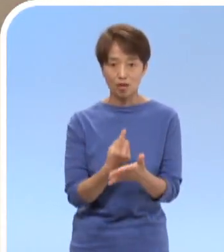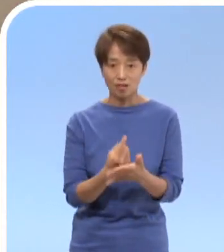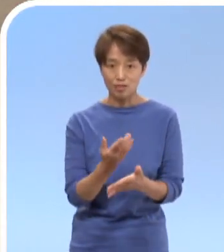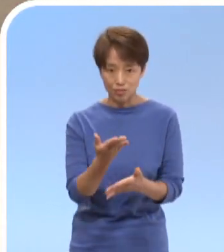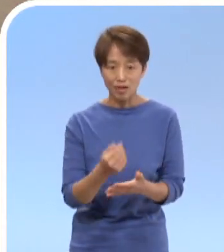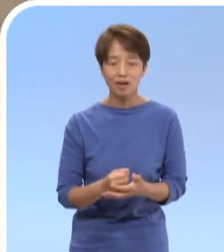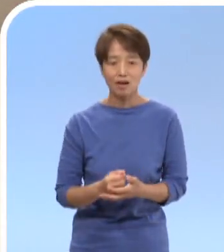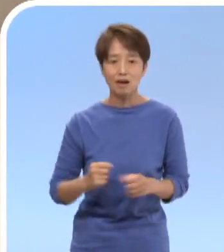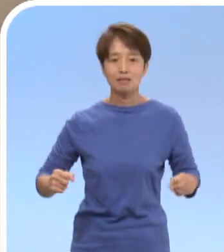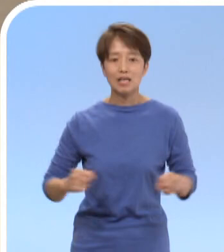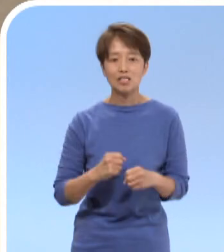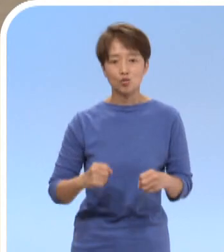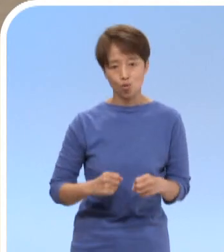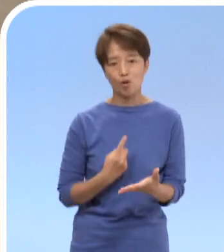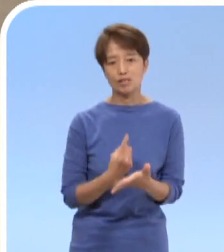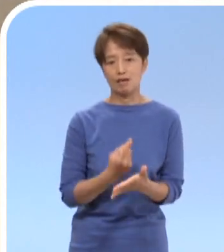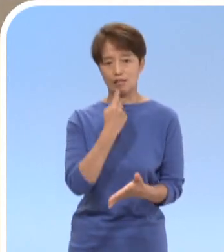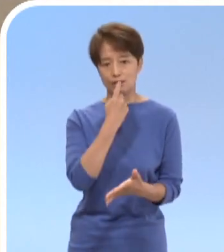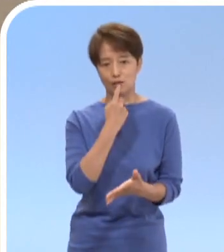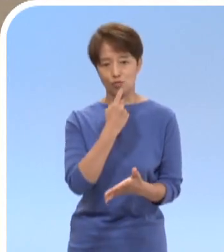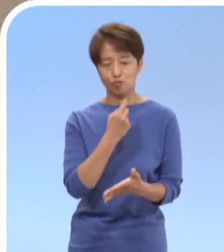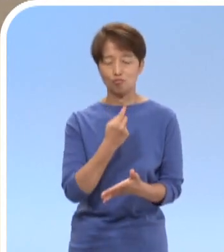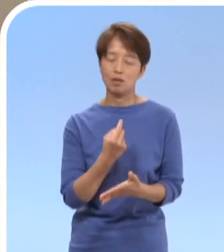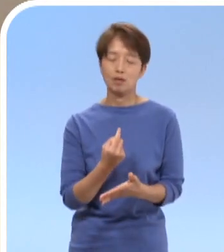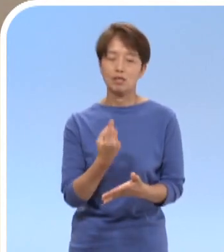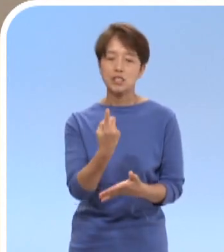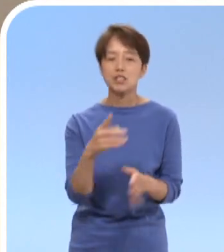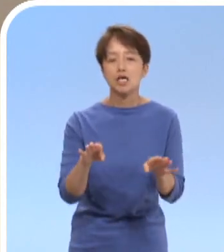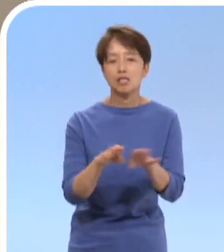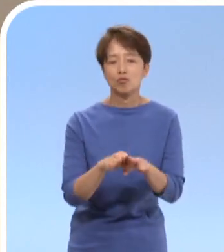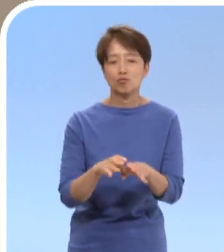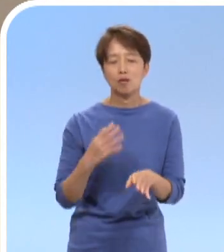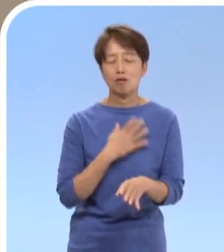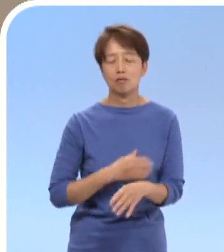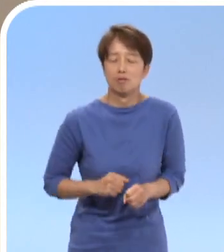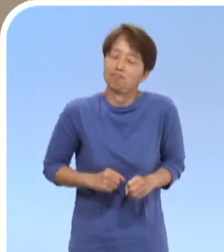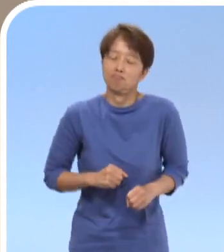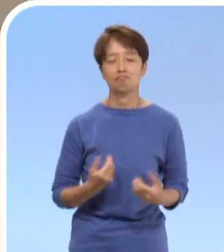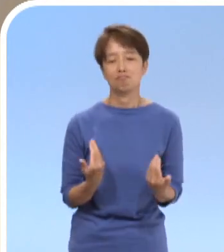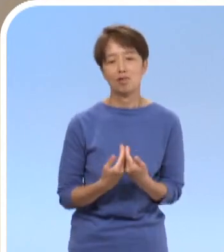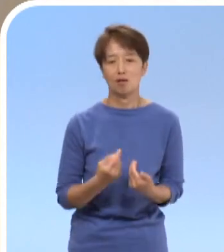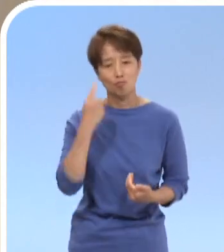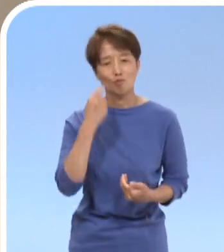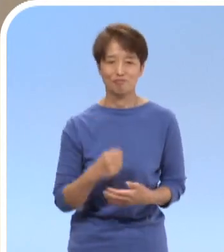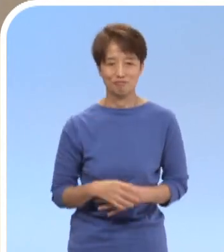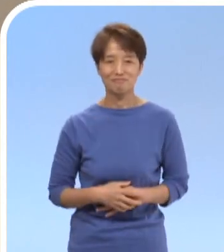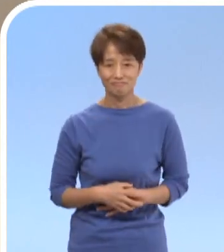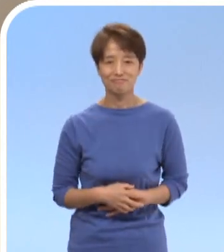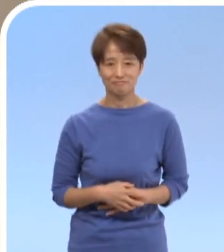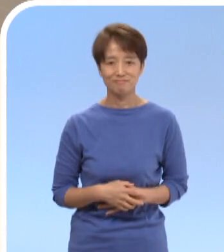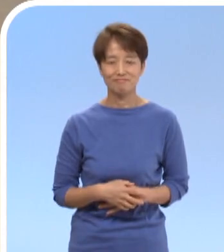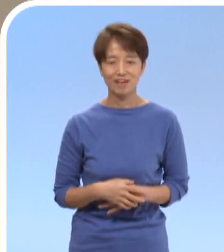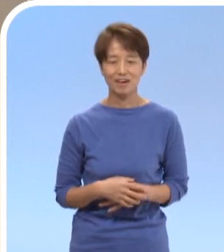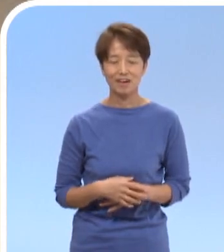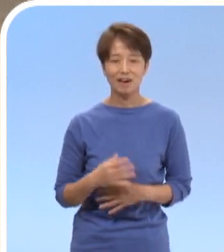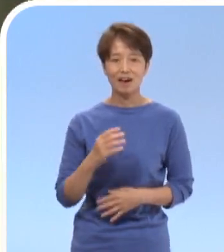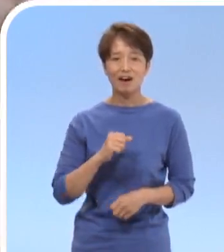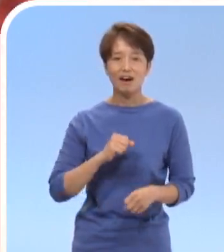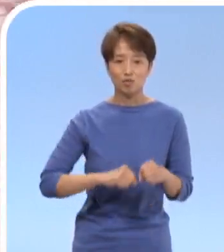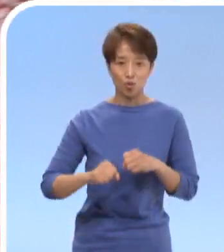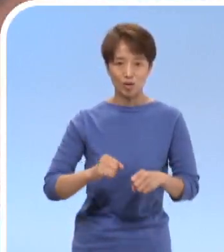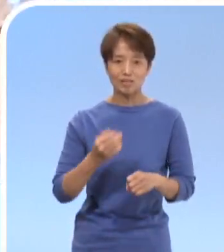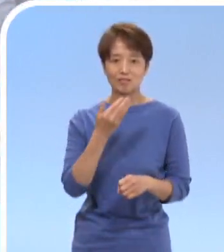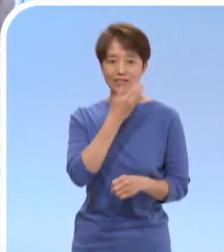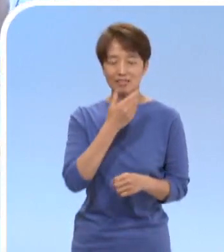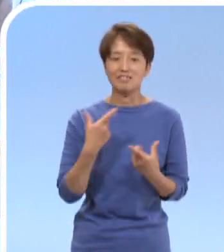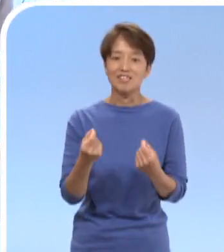るんですか、ここには？ あ、体操だけはね、1週間でも休んだらなんか体変やなって。 体を動かす